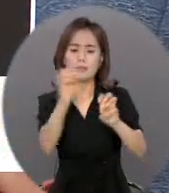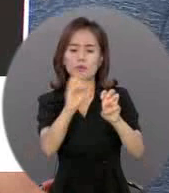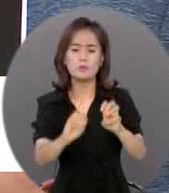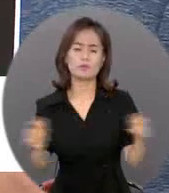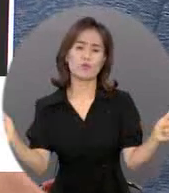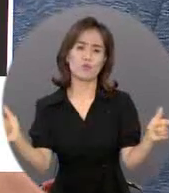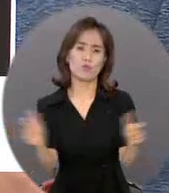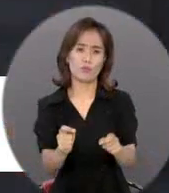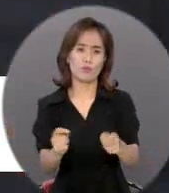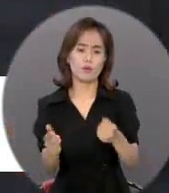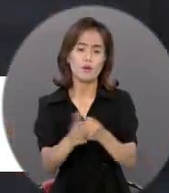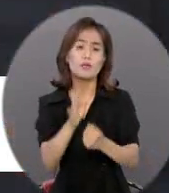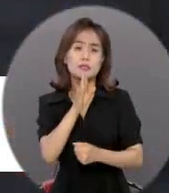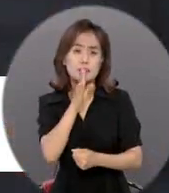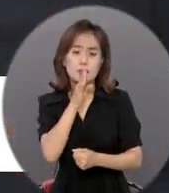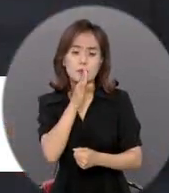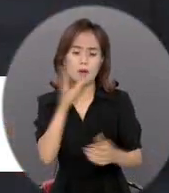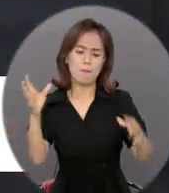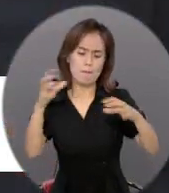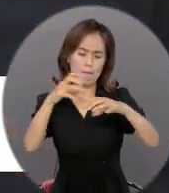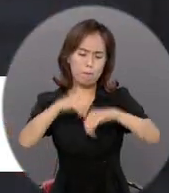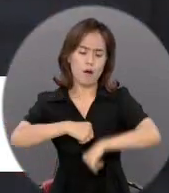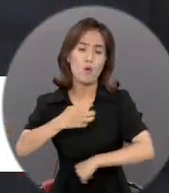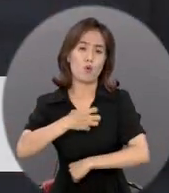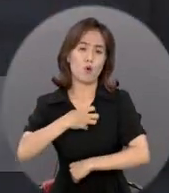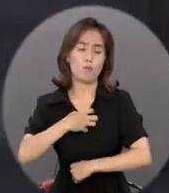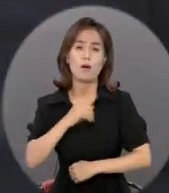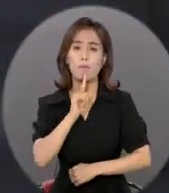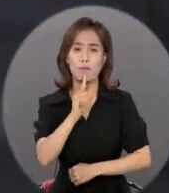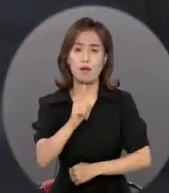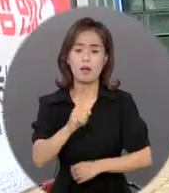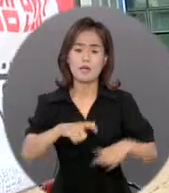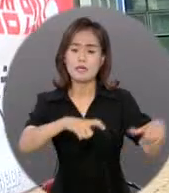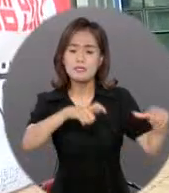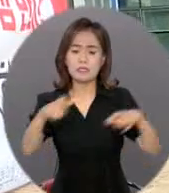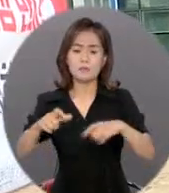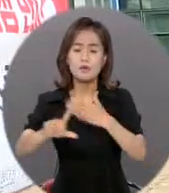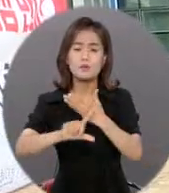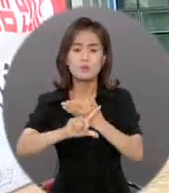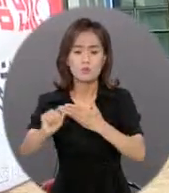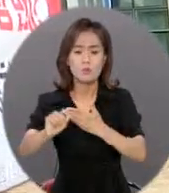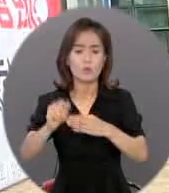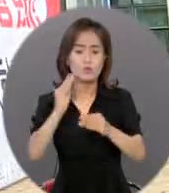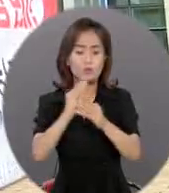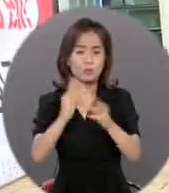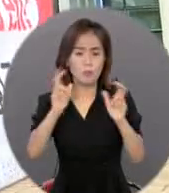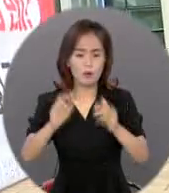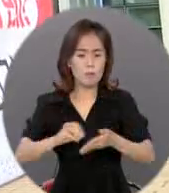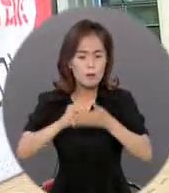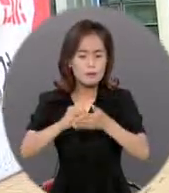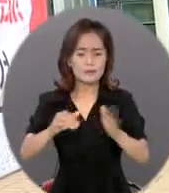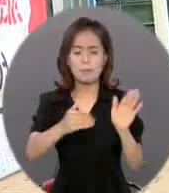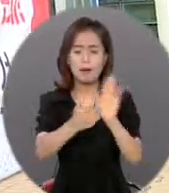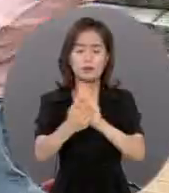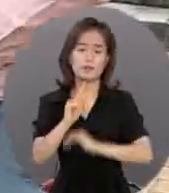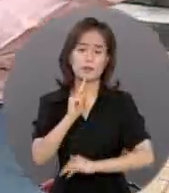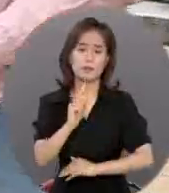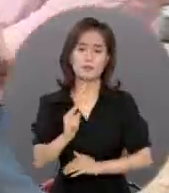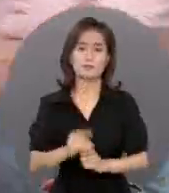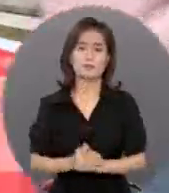이상 줄어드는 등 실제로 고사 위기에 내몰리고 있다며 지방 중소도시까지 진출하는 것은 막아야 한다고